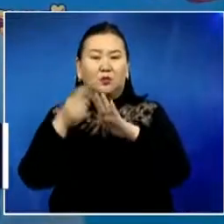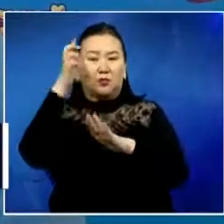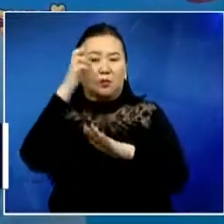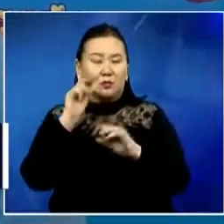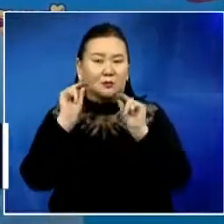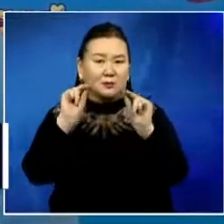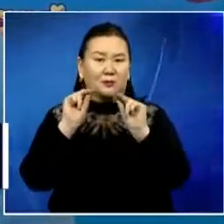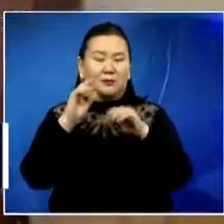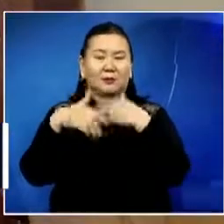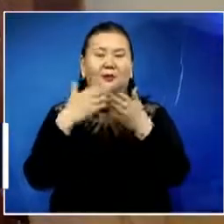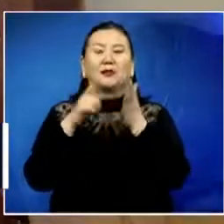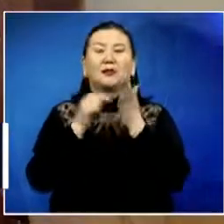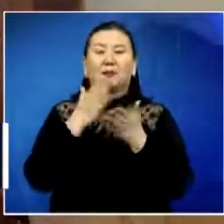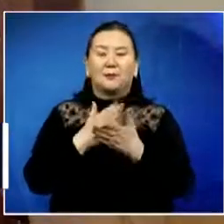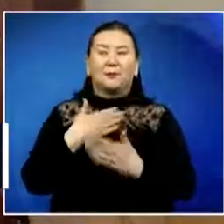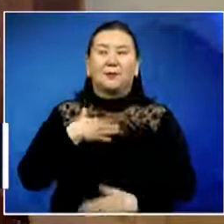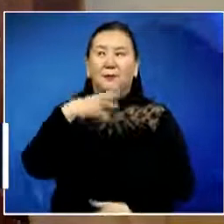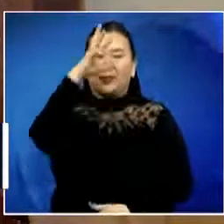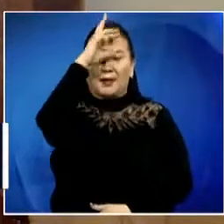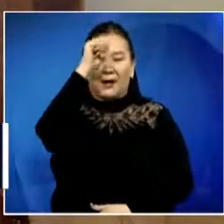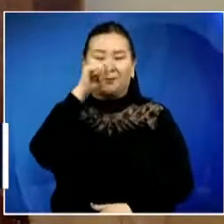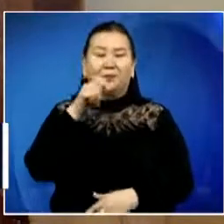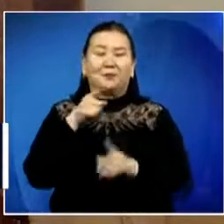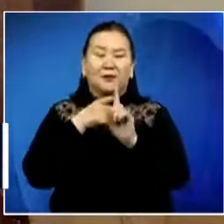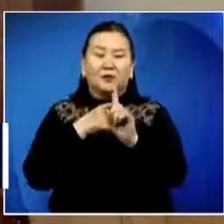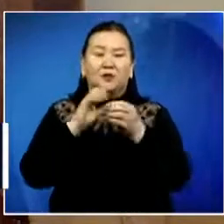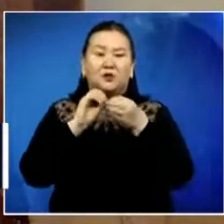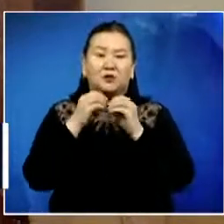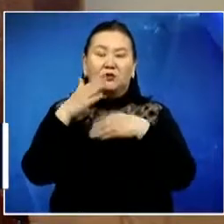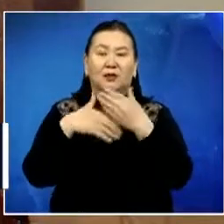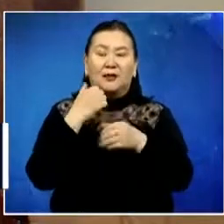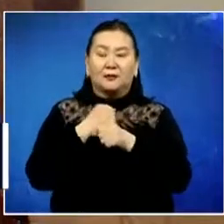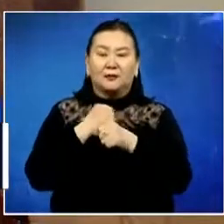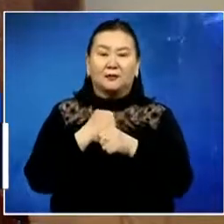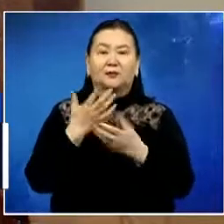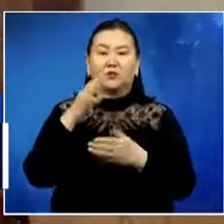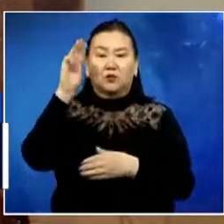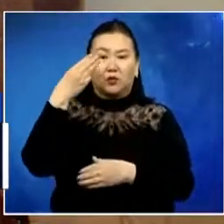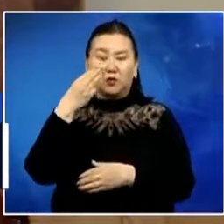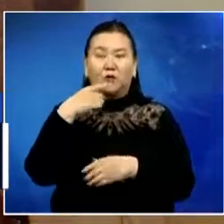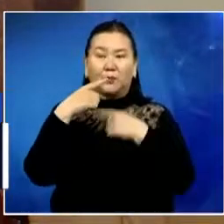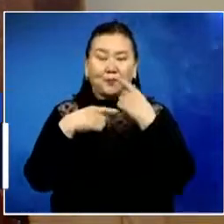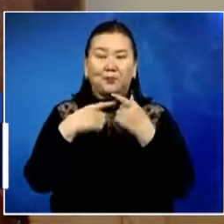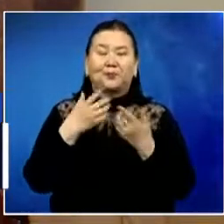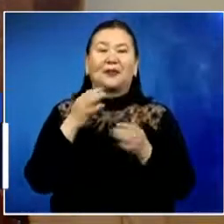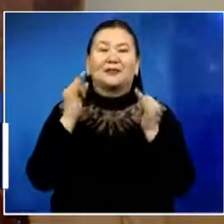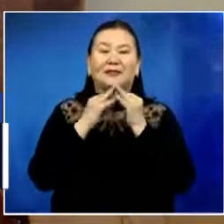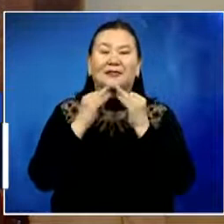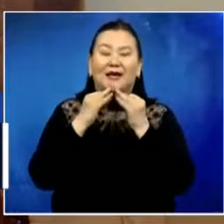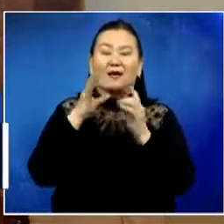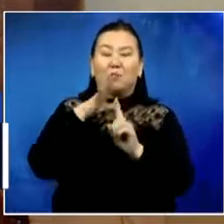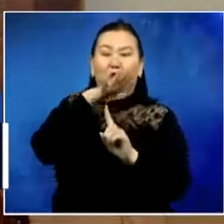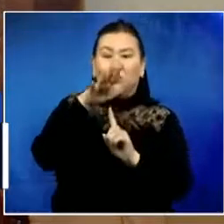эхэлж шинжлэх ийм шаардлагатай. Манай яамнэр яг энэ чиглэлээр хэрэгжүүлж байгаа арга хэмжээг одоо яг тодорхой дурдах юм бол бид нар цахим орчинд хүний